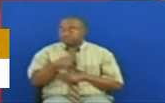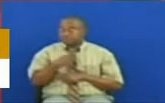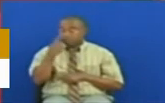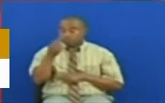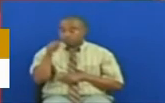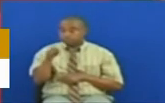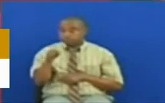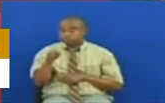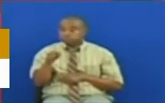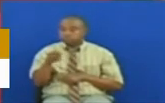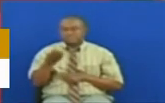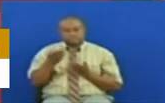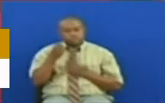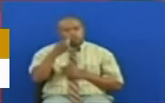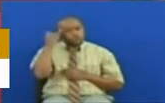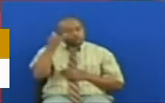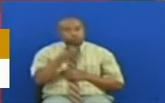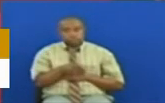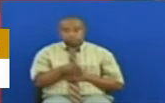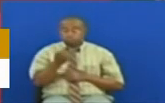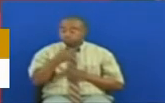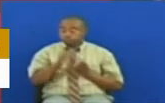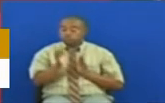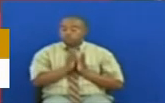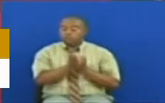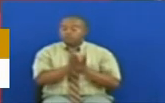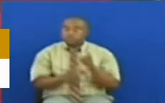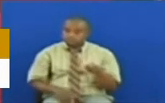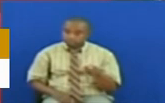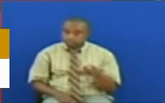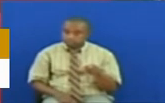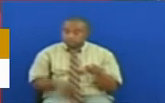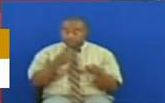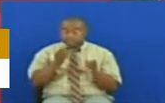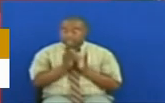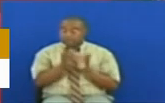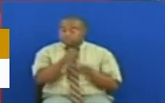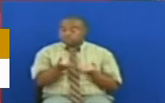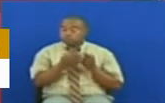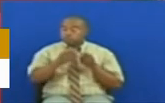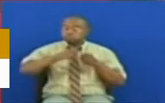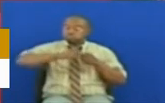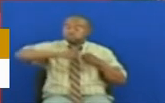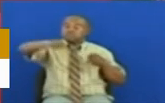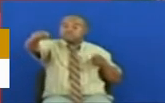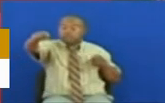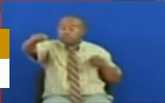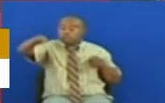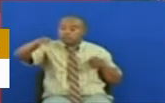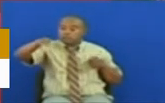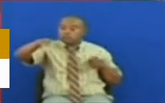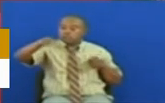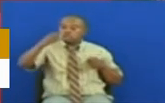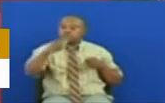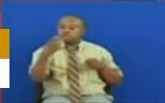hapa ni kama ushauri. Tumenunua meli na tumesema meli hizi zitakuwa na urefu wa mita 24. Kwangu